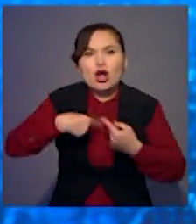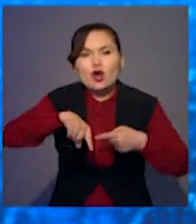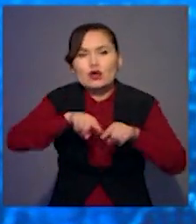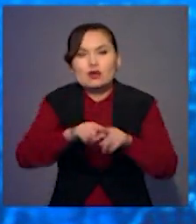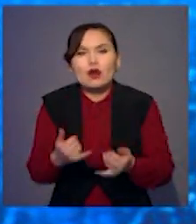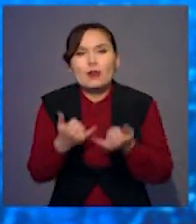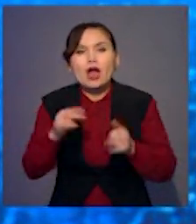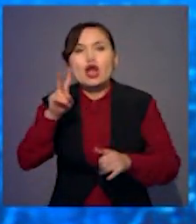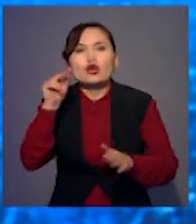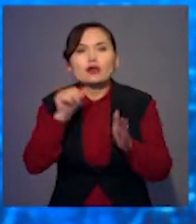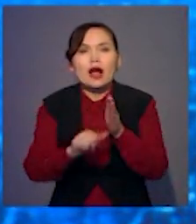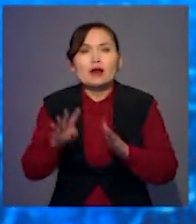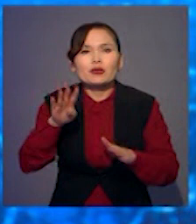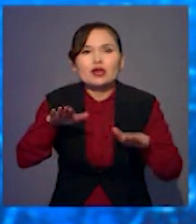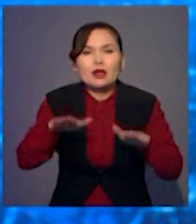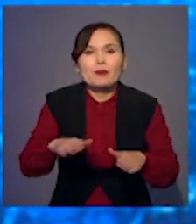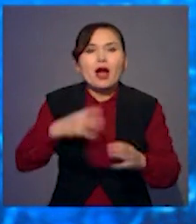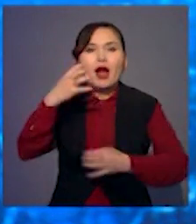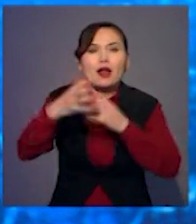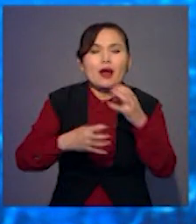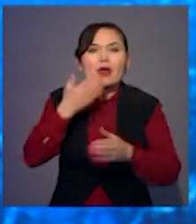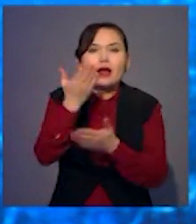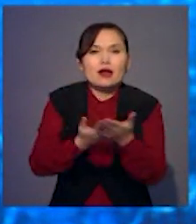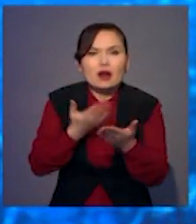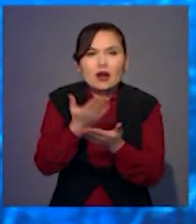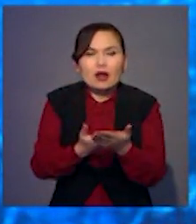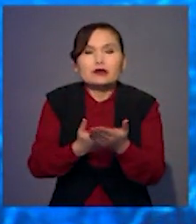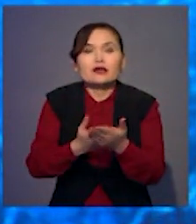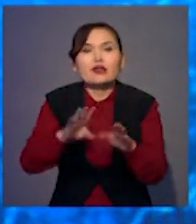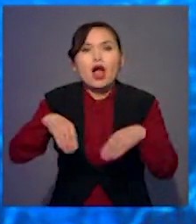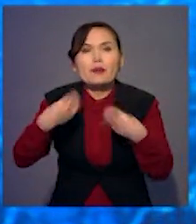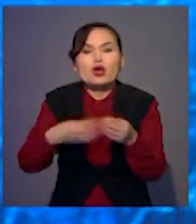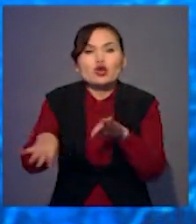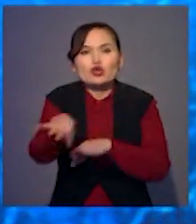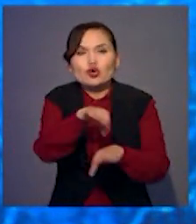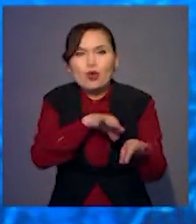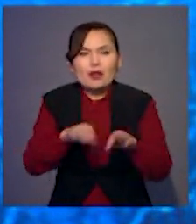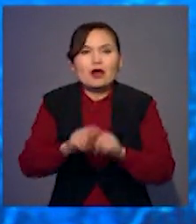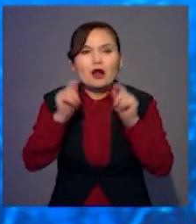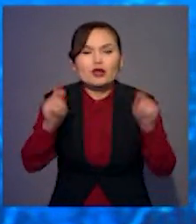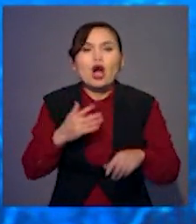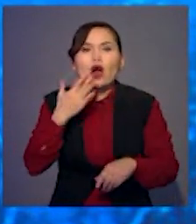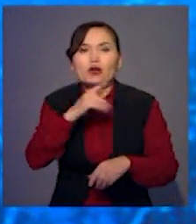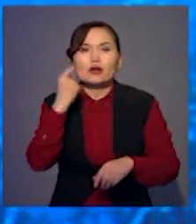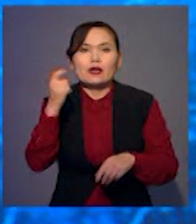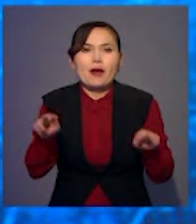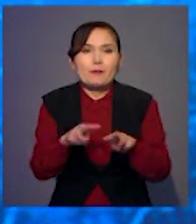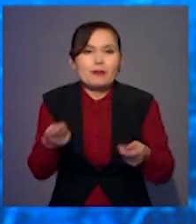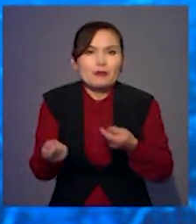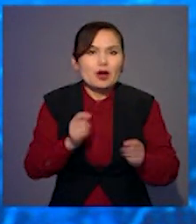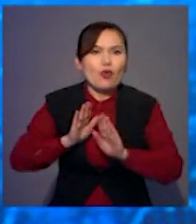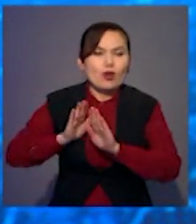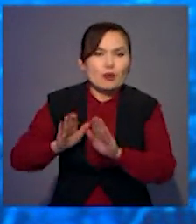үшін 264 жергілікті және халықаралық кеңес беру жобалары жүзеге асырылды. Бұл туралы ұлттық экономика министрінің